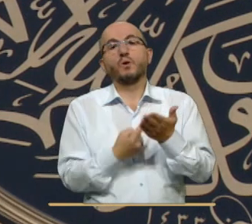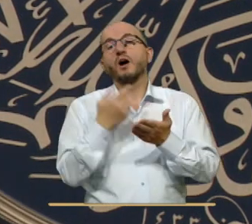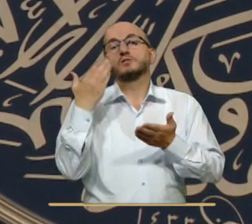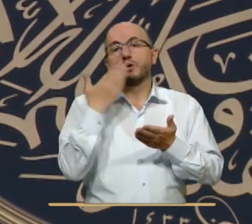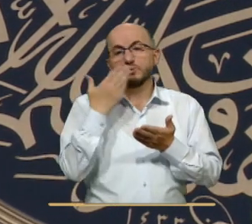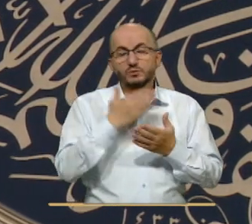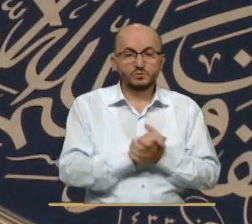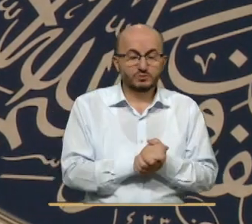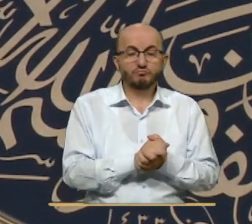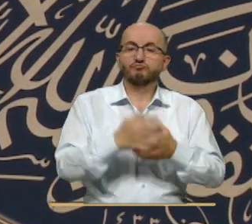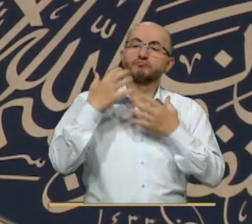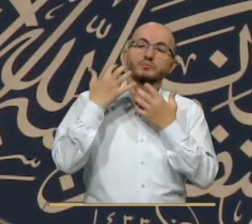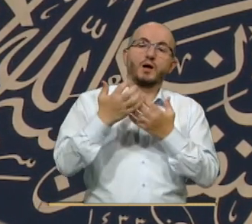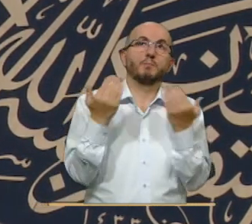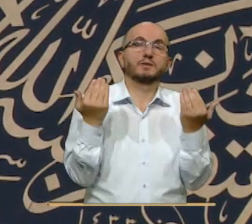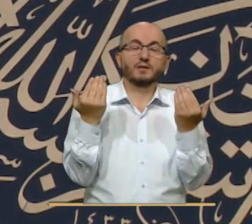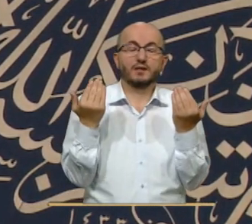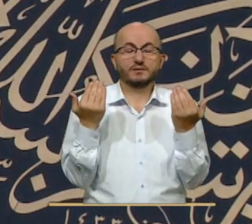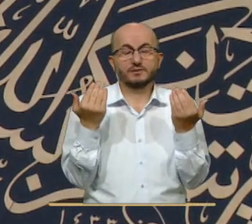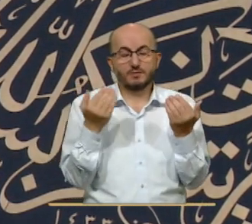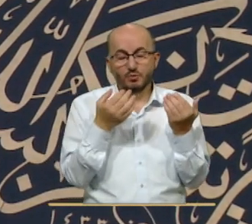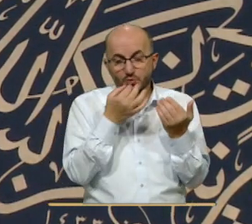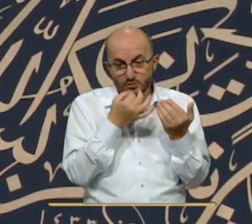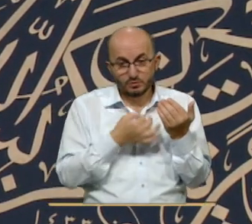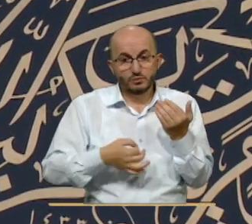okuruz, rahmet niyazında bulunuruz.